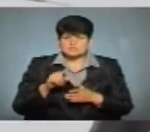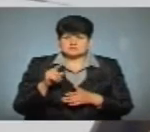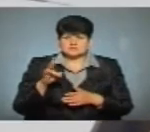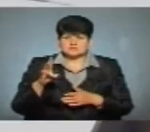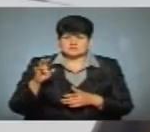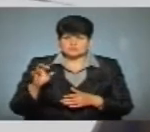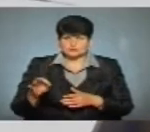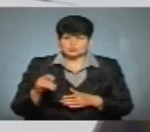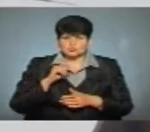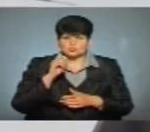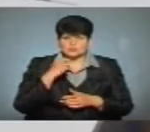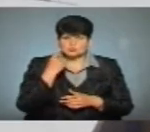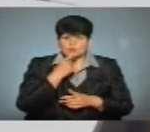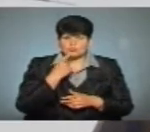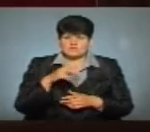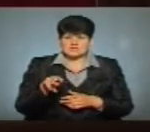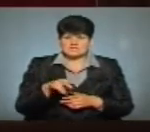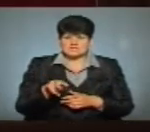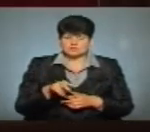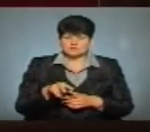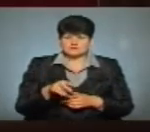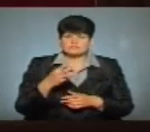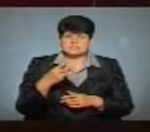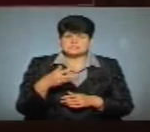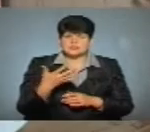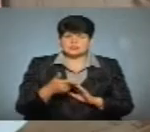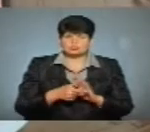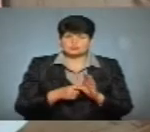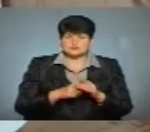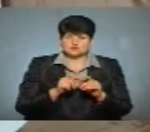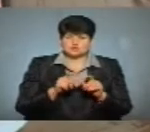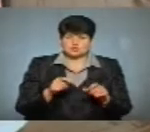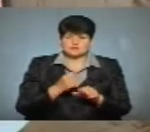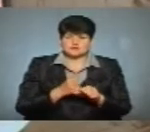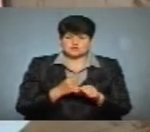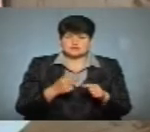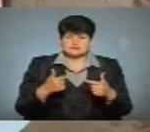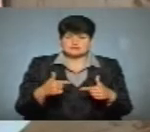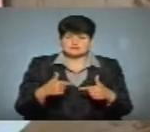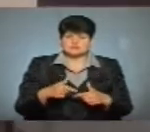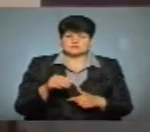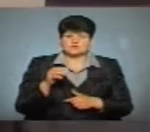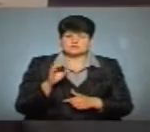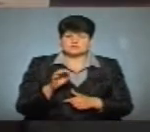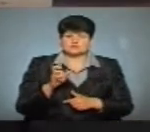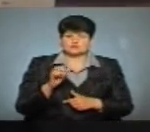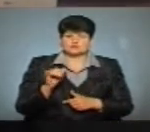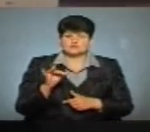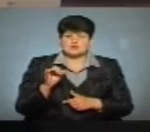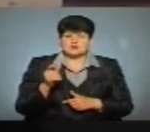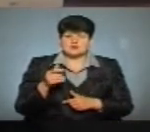незалежного оцінювання з української мови та літератури. В 35-му кабінеті школи працює екзаменаторка Оксана Бурага.